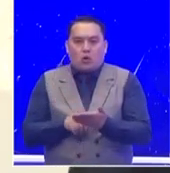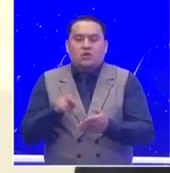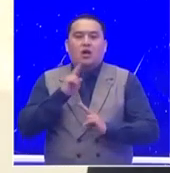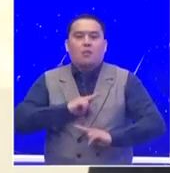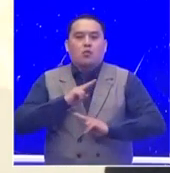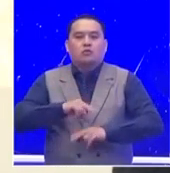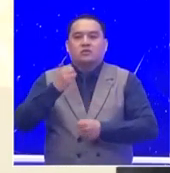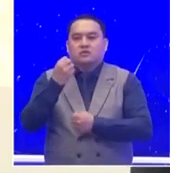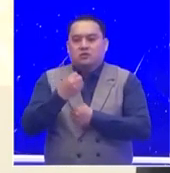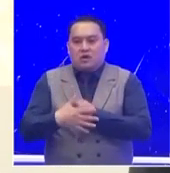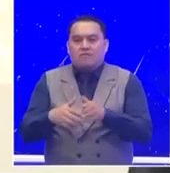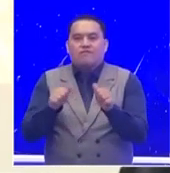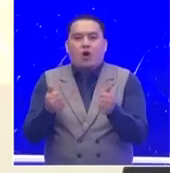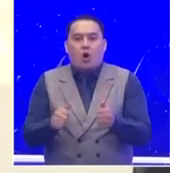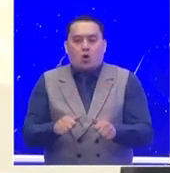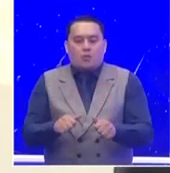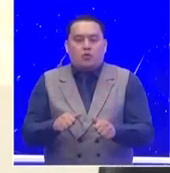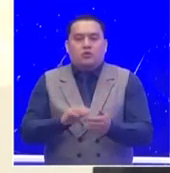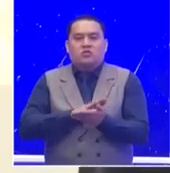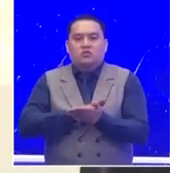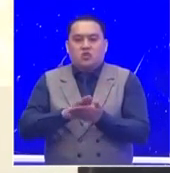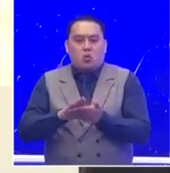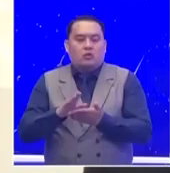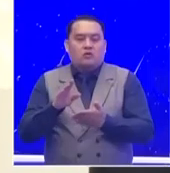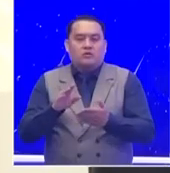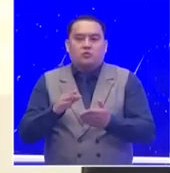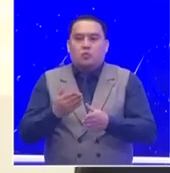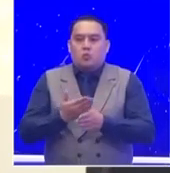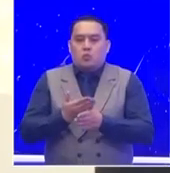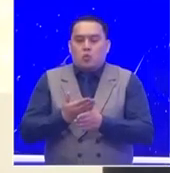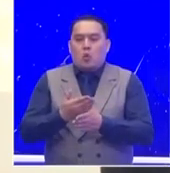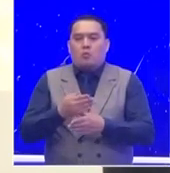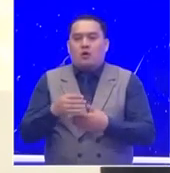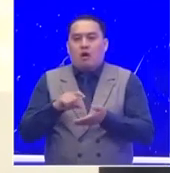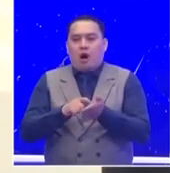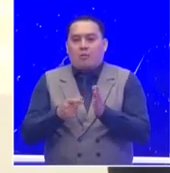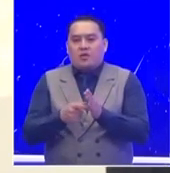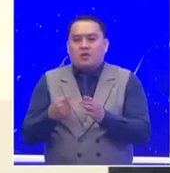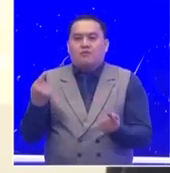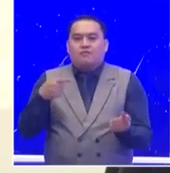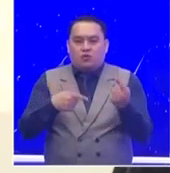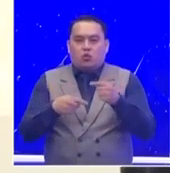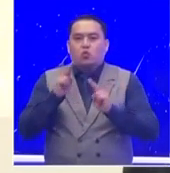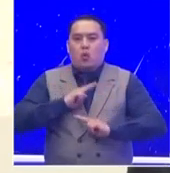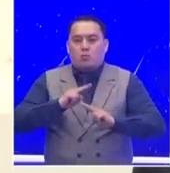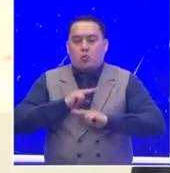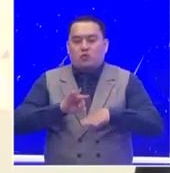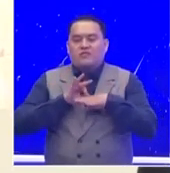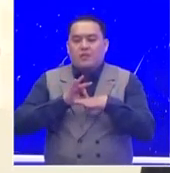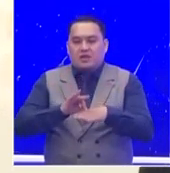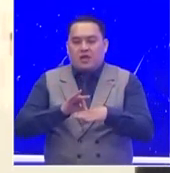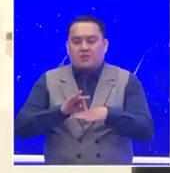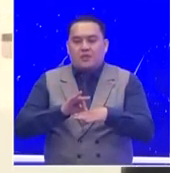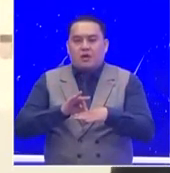Работа центра производится в формате open space. Это очень хорошо. Благодаря прозрачным кабинетам люди видят, какая работа проводится.